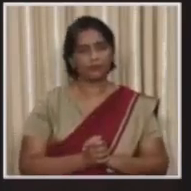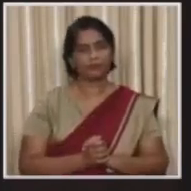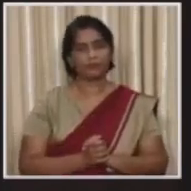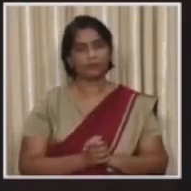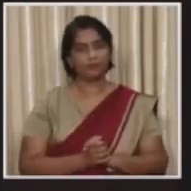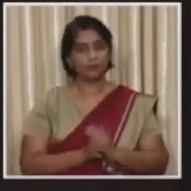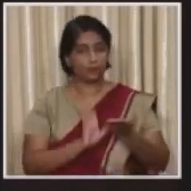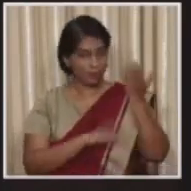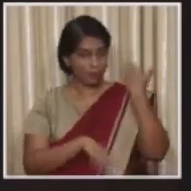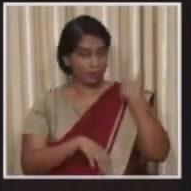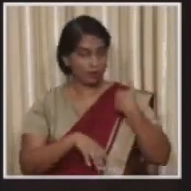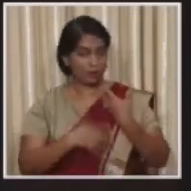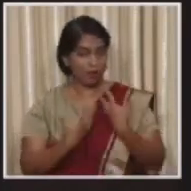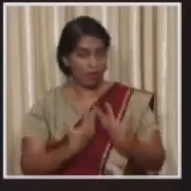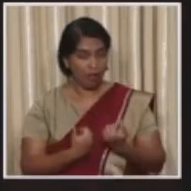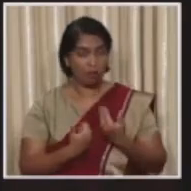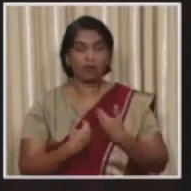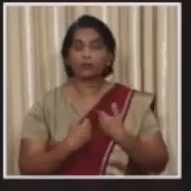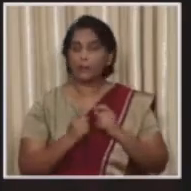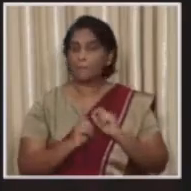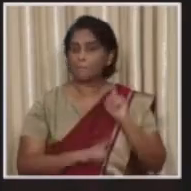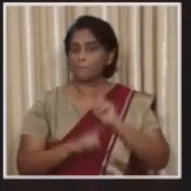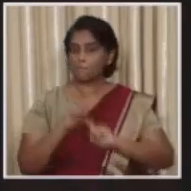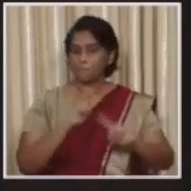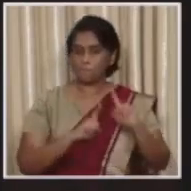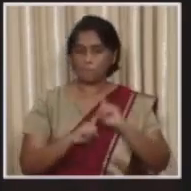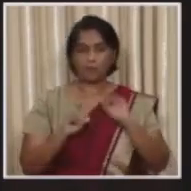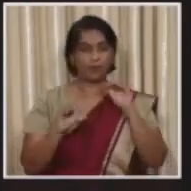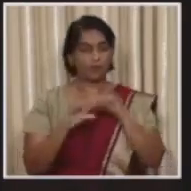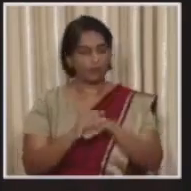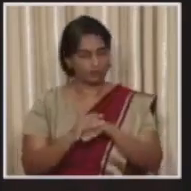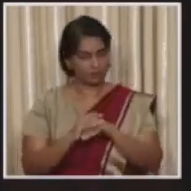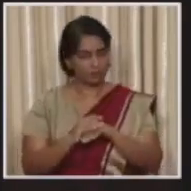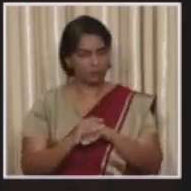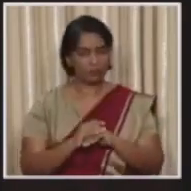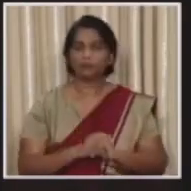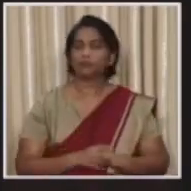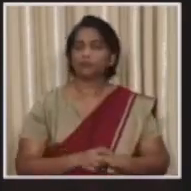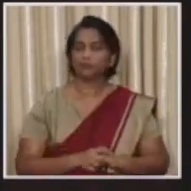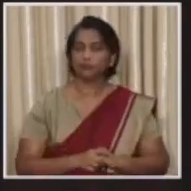එදා අපිට තිබුණා නම් මේ පාර්ලිමේන්තුව තුල